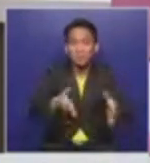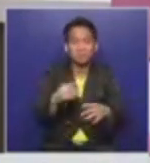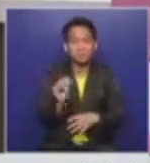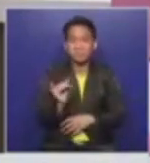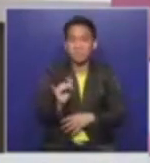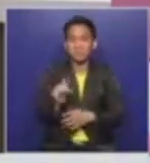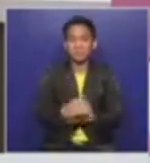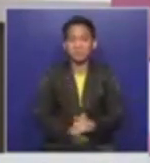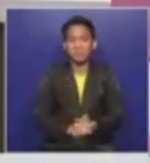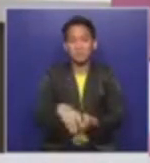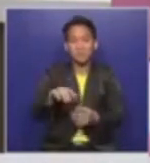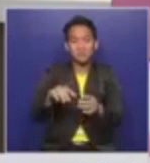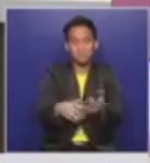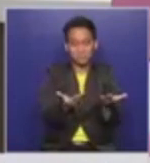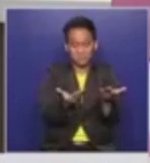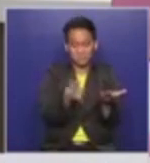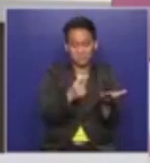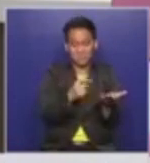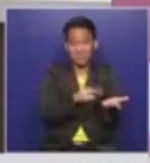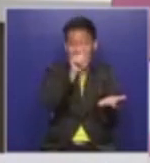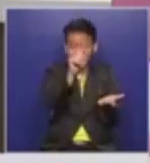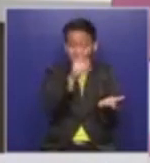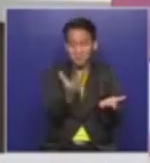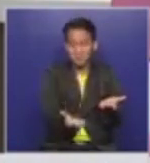ตอนนั้นเพิ่งจะเกิดพ.ร.บและยังไม่มีคำว่าสาระโพรงก็มีการแก้ไขปรับปรุงเพิ่มเติมใหม่เป็นพ.ร.บจัดสรรที่ดินแถวที่2ปี 2558